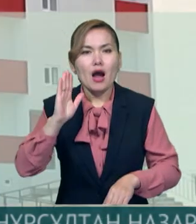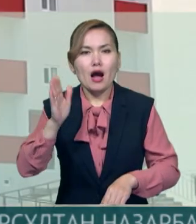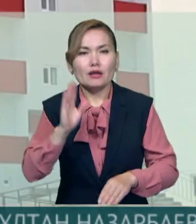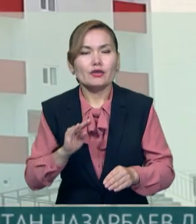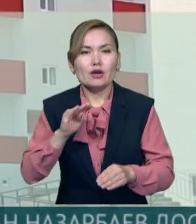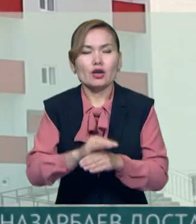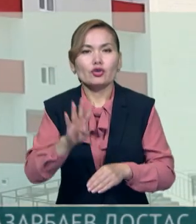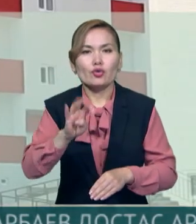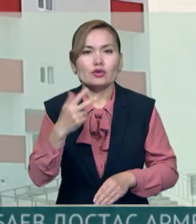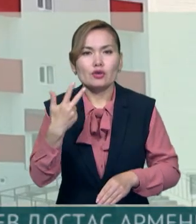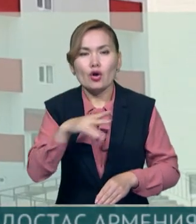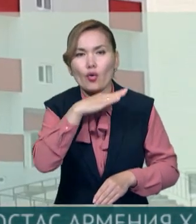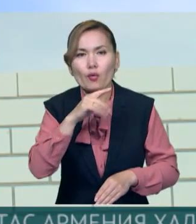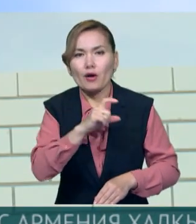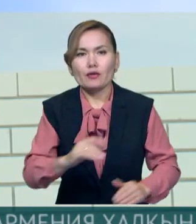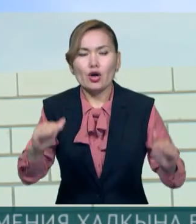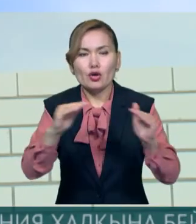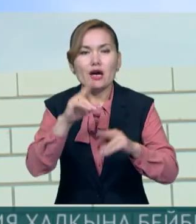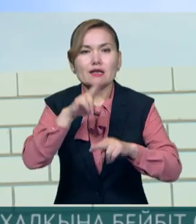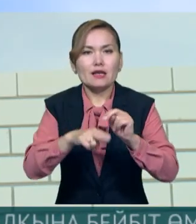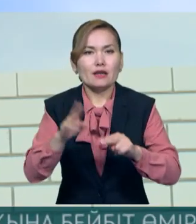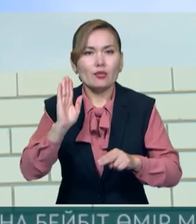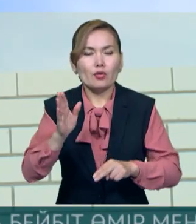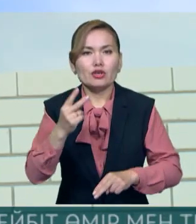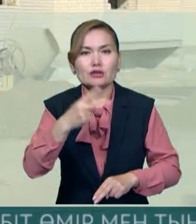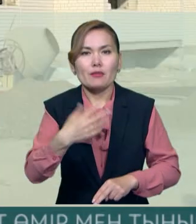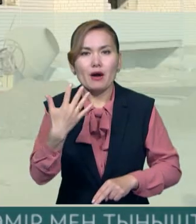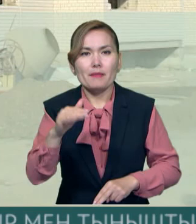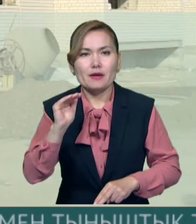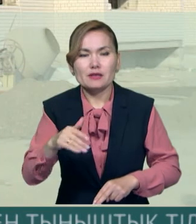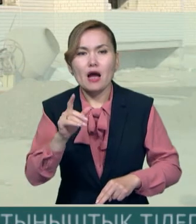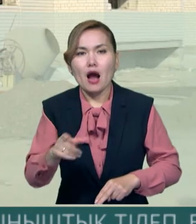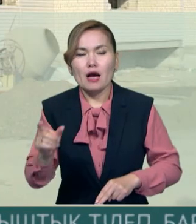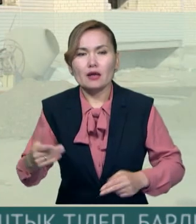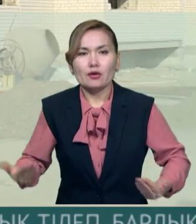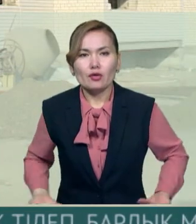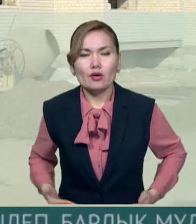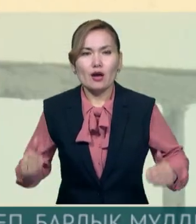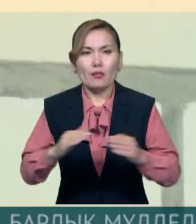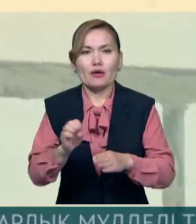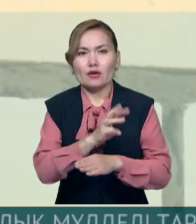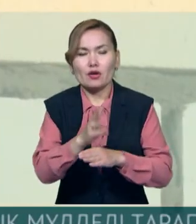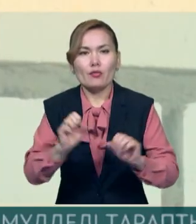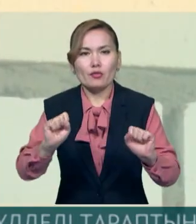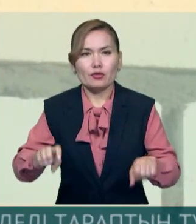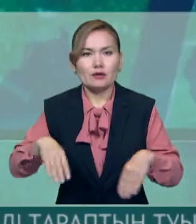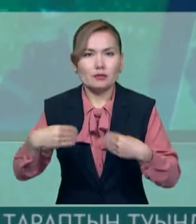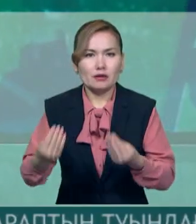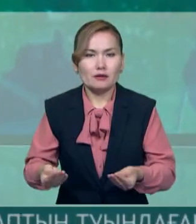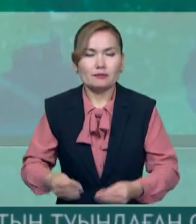тағы 430 көп қабатты үй салынады. Олар 25 мың тұрғынды пәтермен қамтуға мүмкіндік береді.